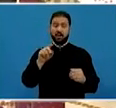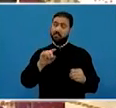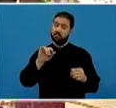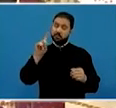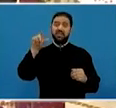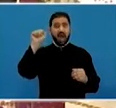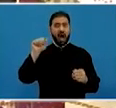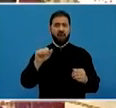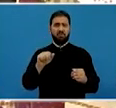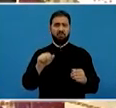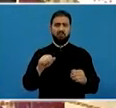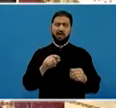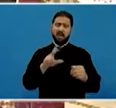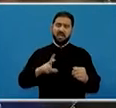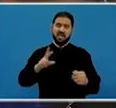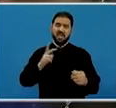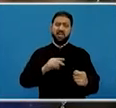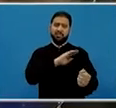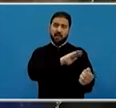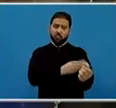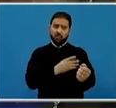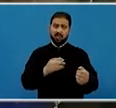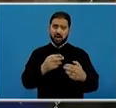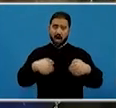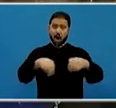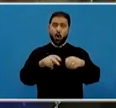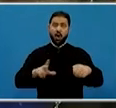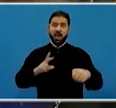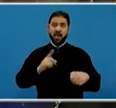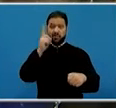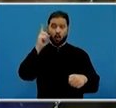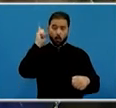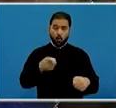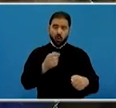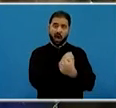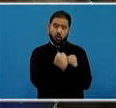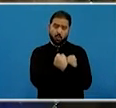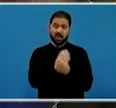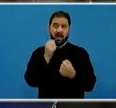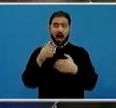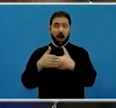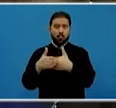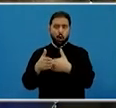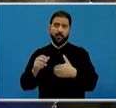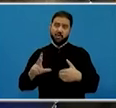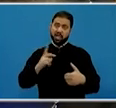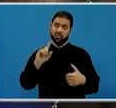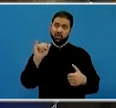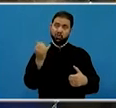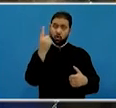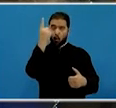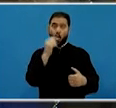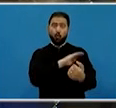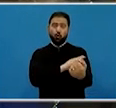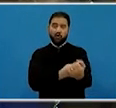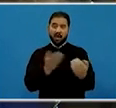100% este mai puternică. La noi există o poruncă, aceea a iubirii aproapelui, dar există și o putere pe care Dumnezeu ne